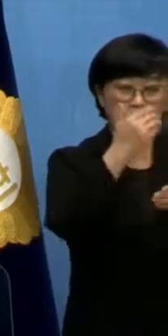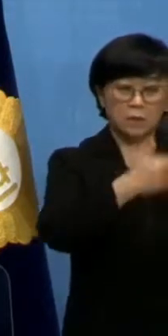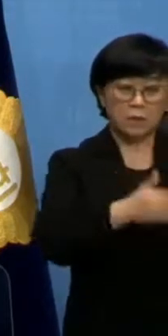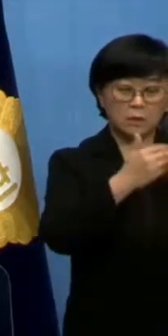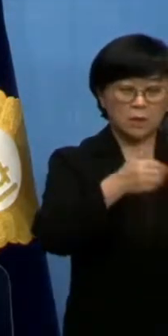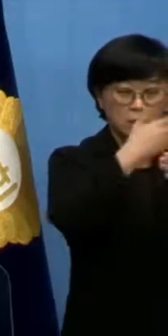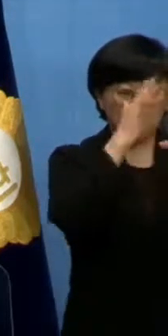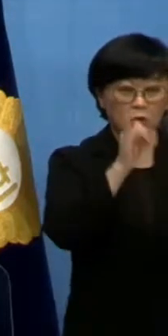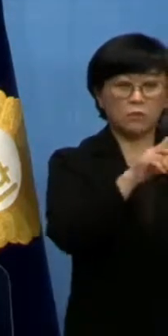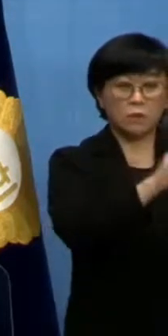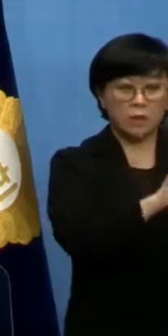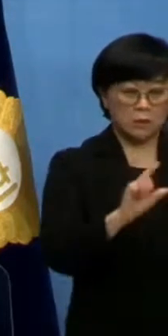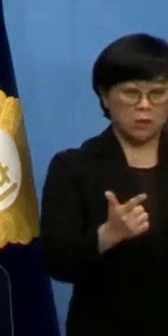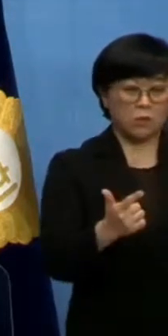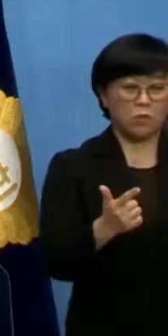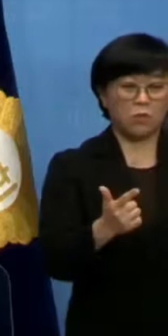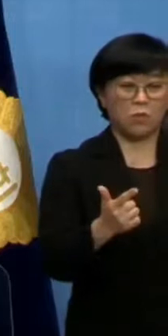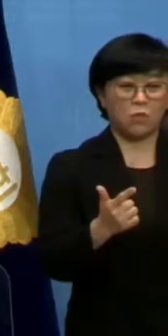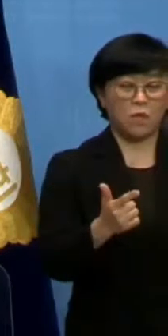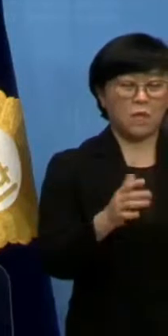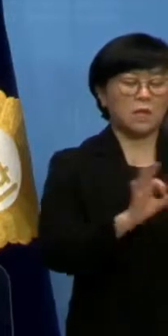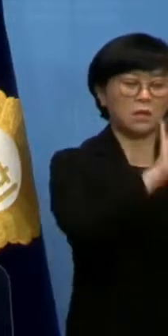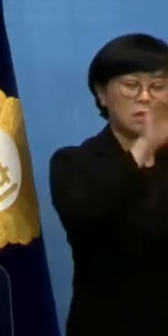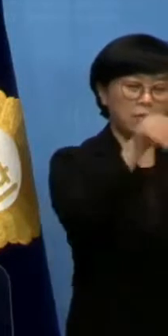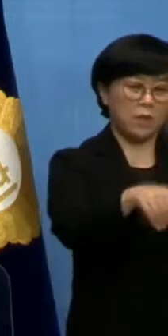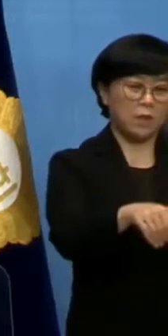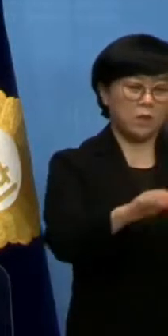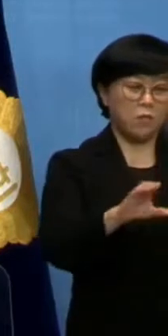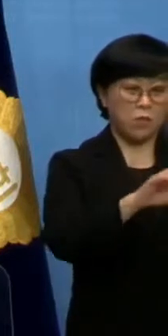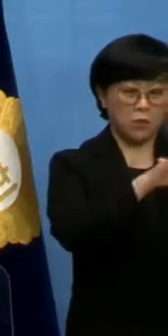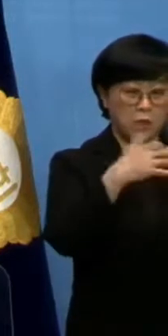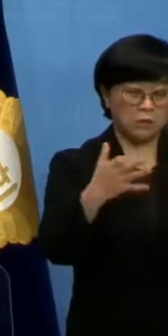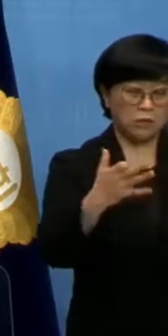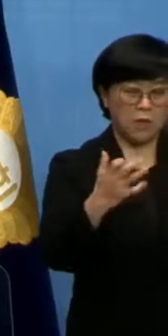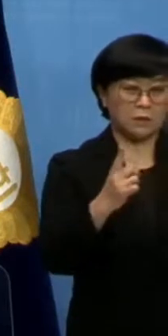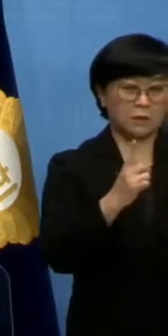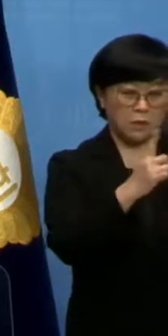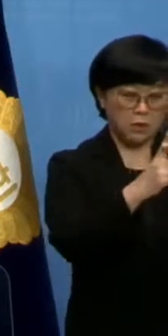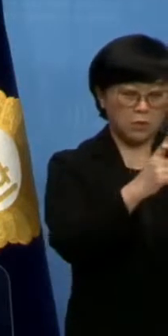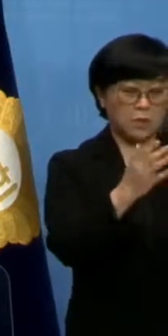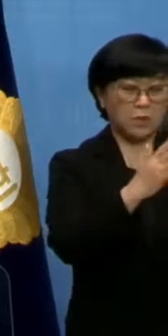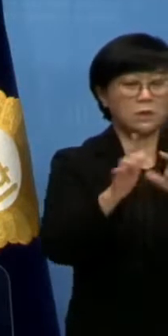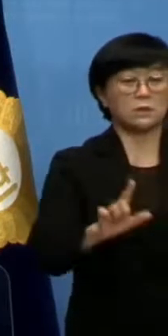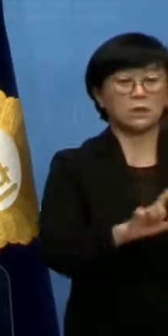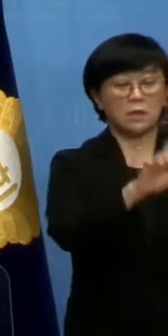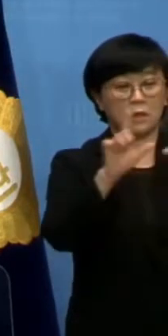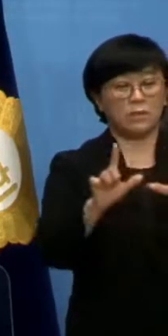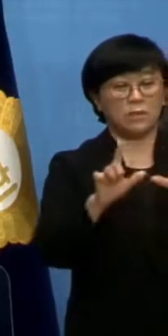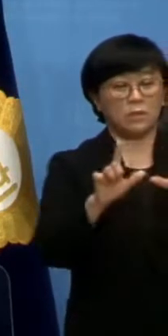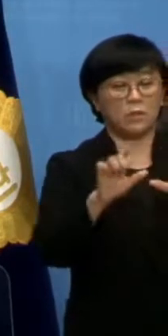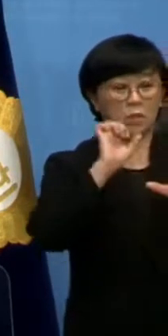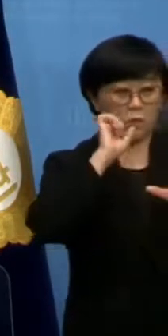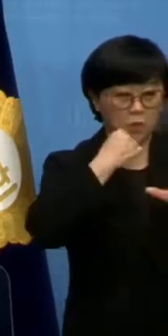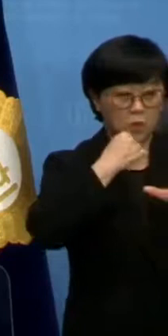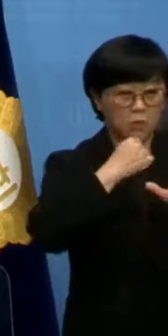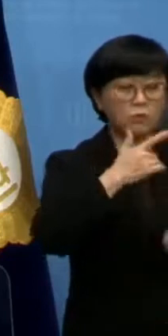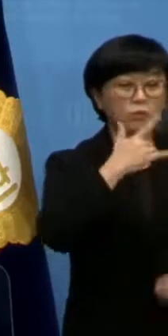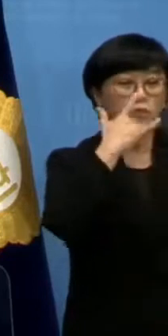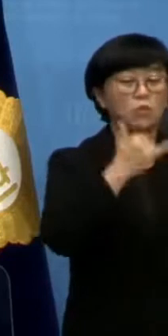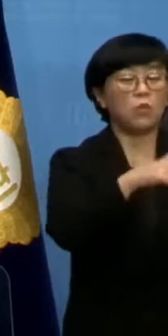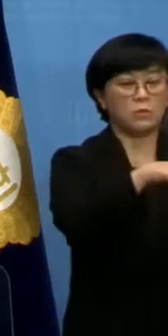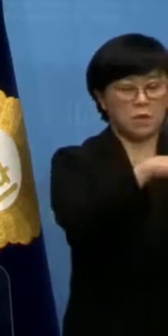문제가 아닙니다. 경기 침체와 코로나19까지 덮쳐 생계 유지마저 어려운